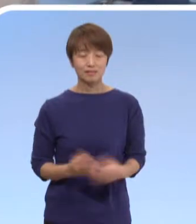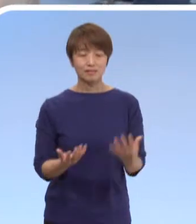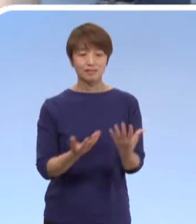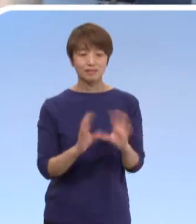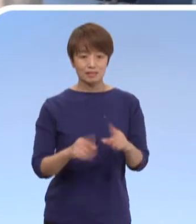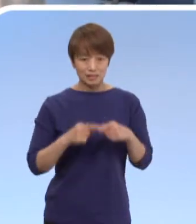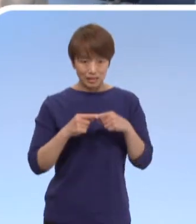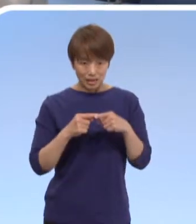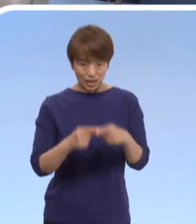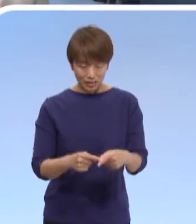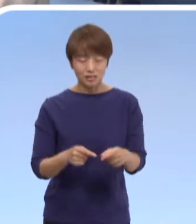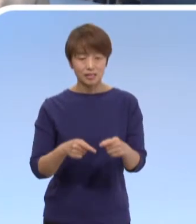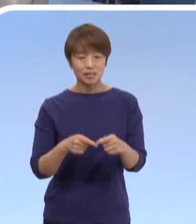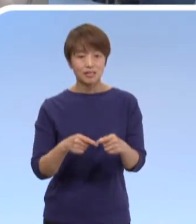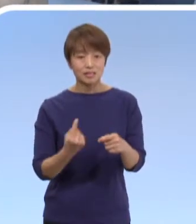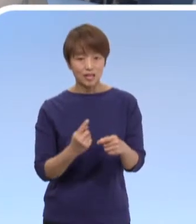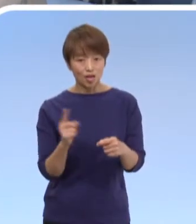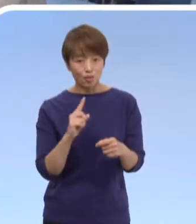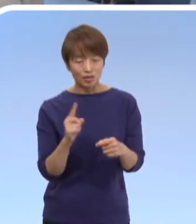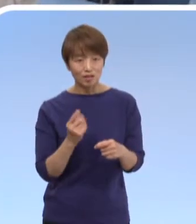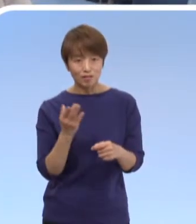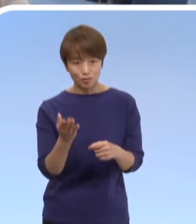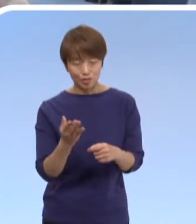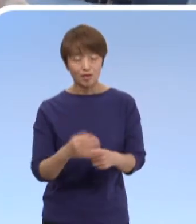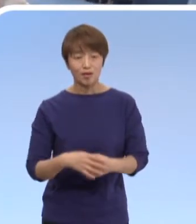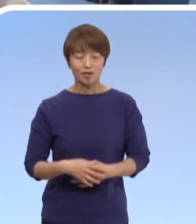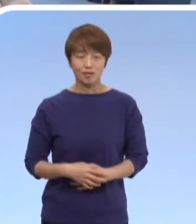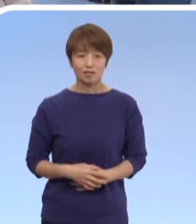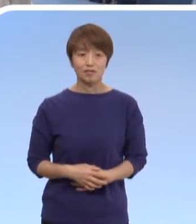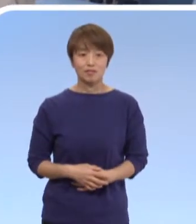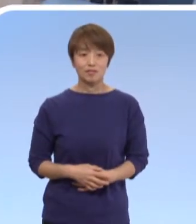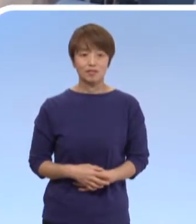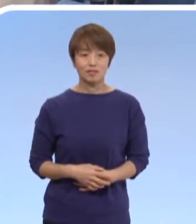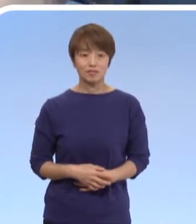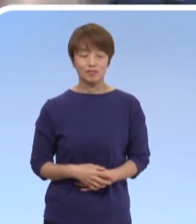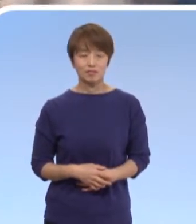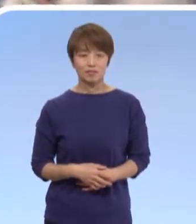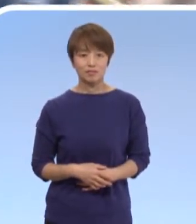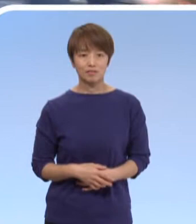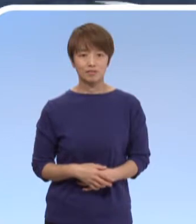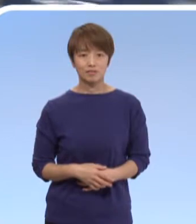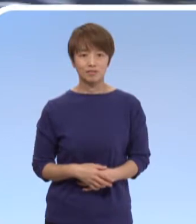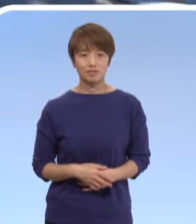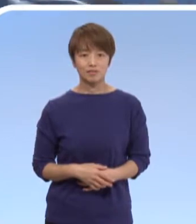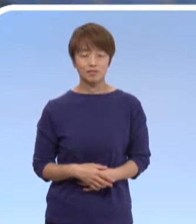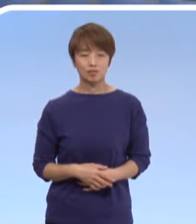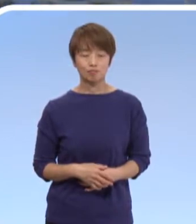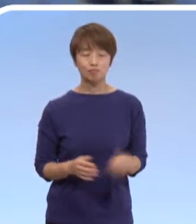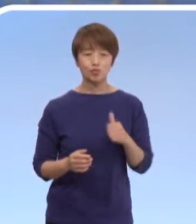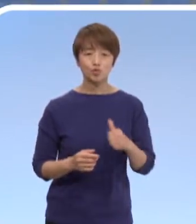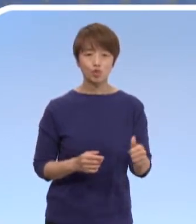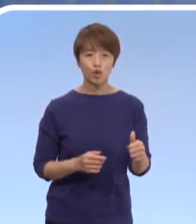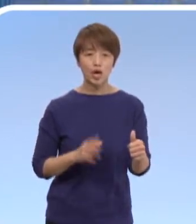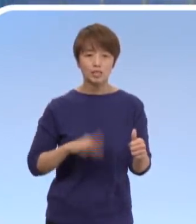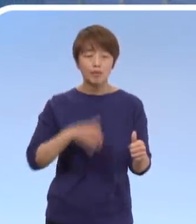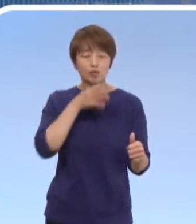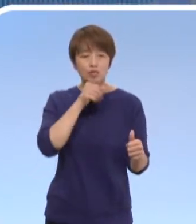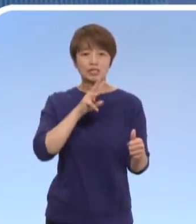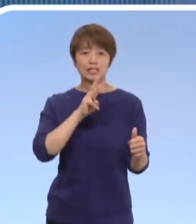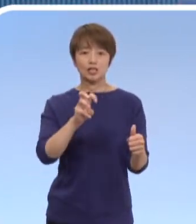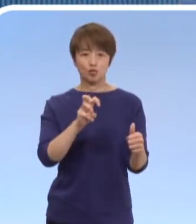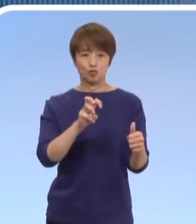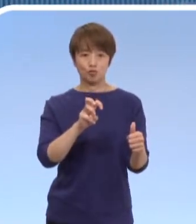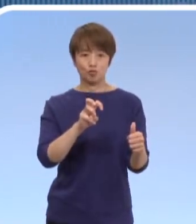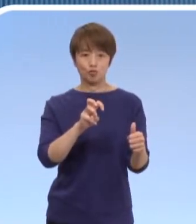もともとファミ劇に入ったそのきっかけみたいなものはあったんですか。 はい、うちの長男が今